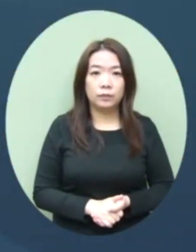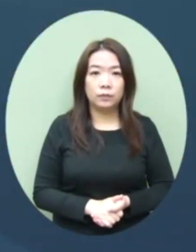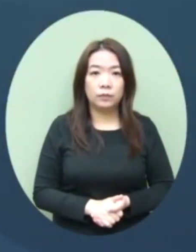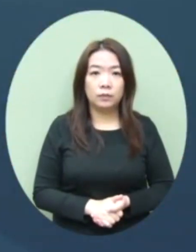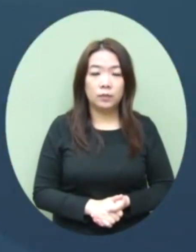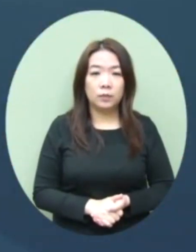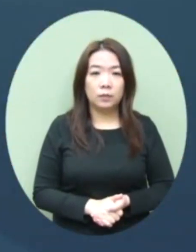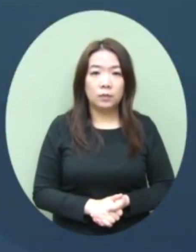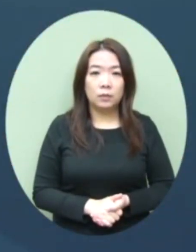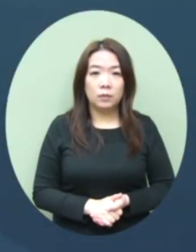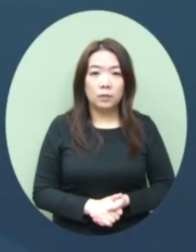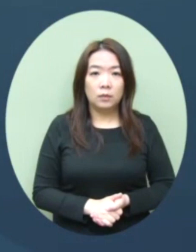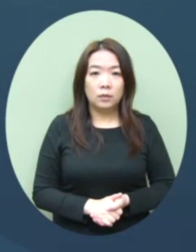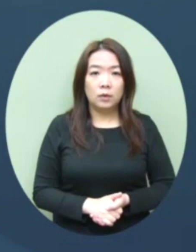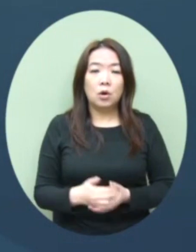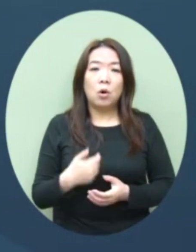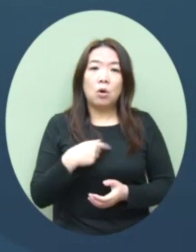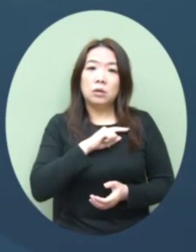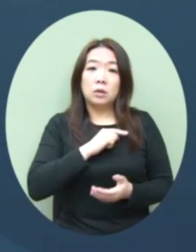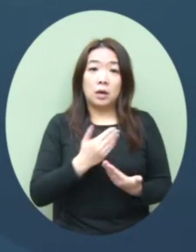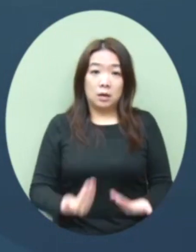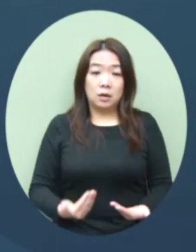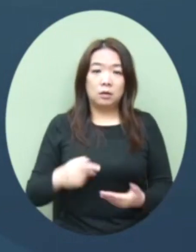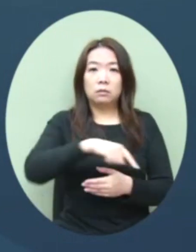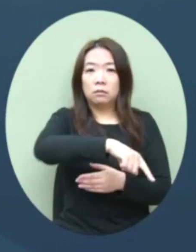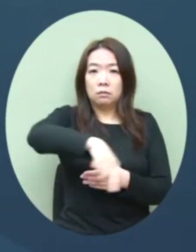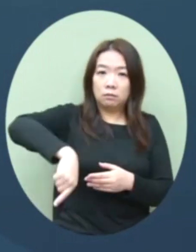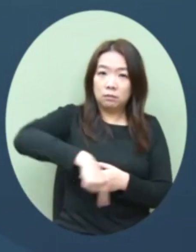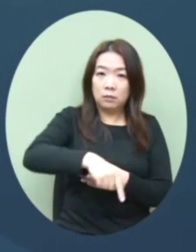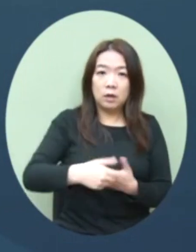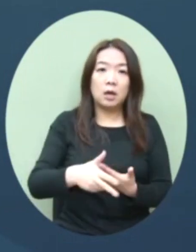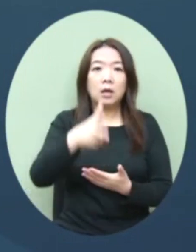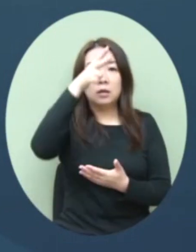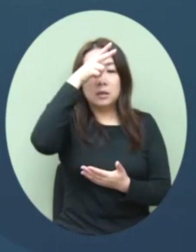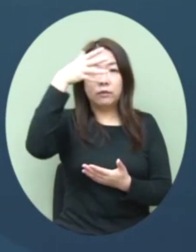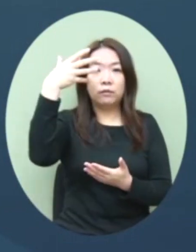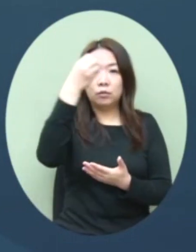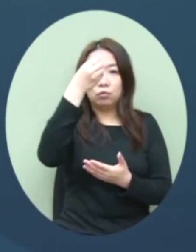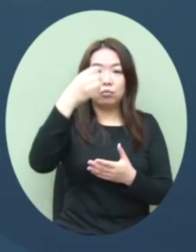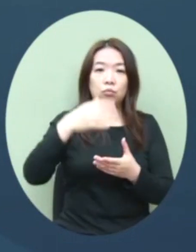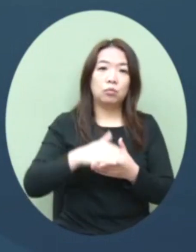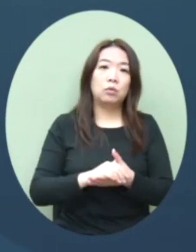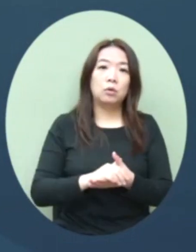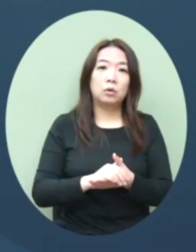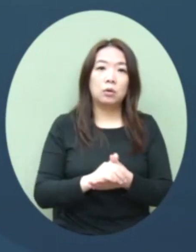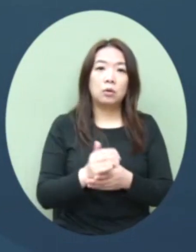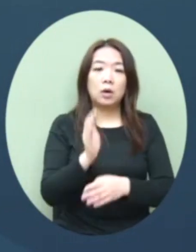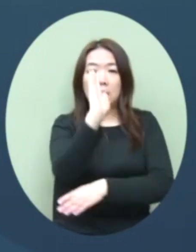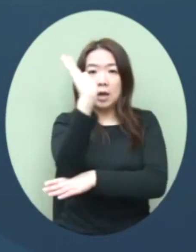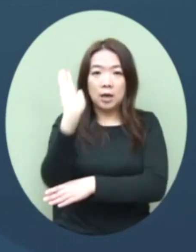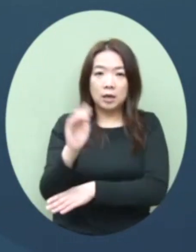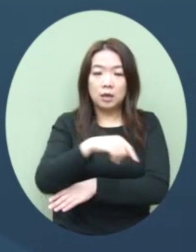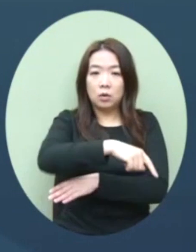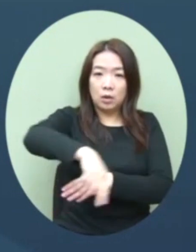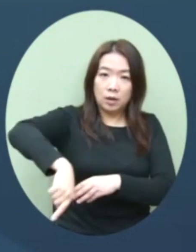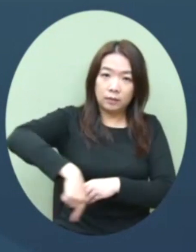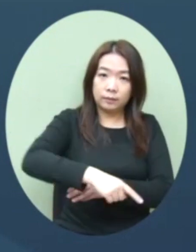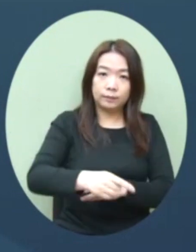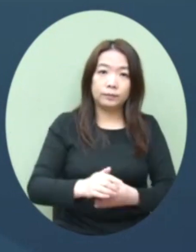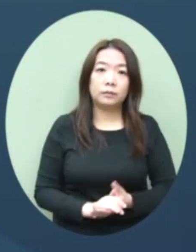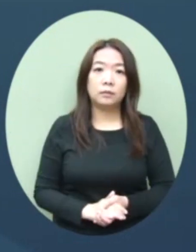本人在這個場合這裡是政府總部的演講廳正